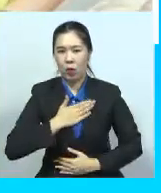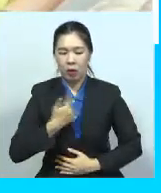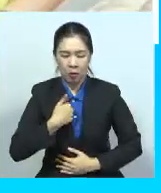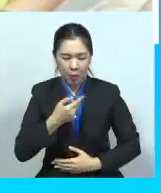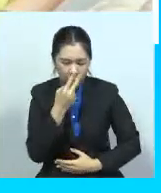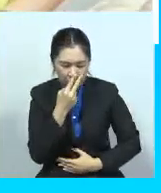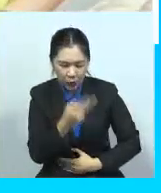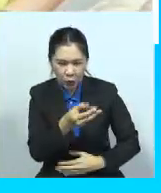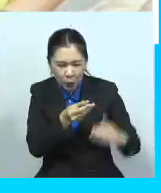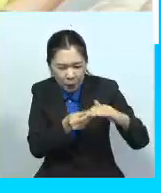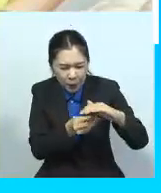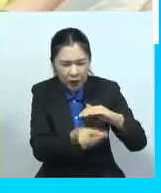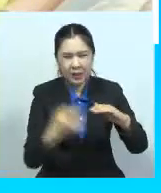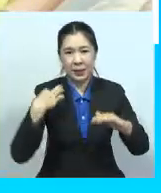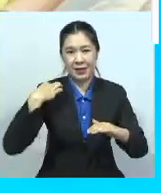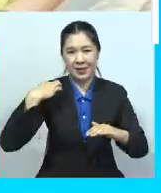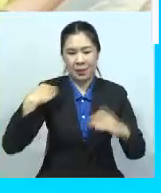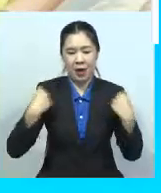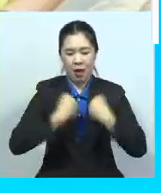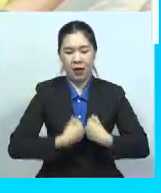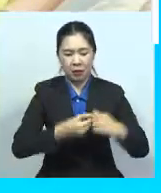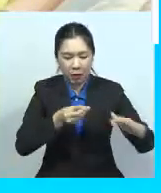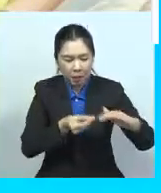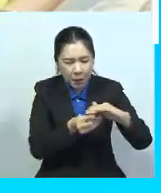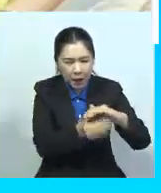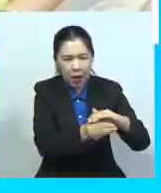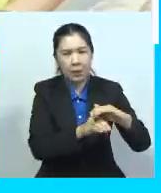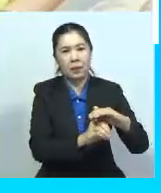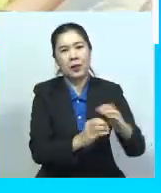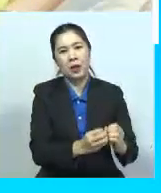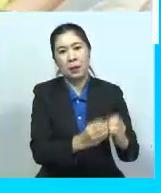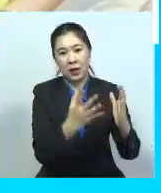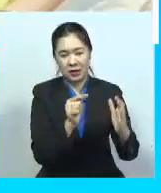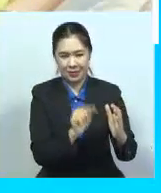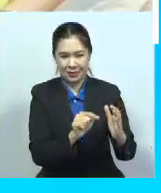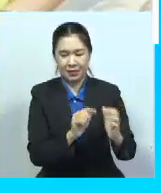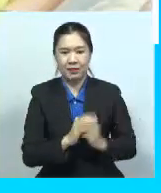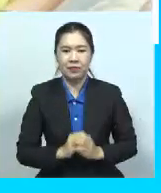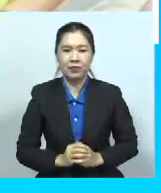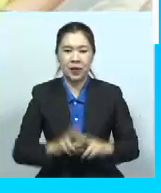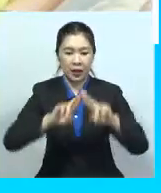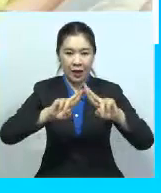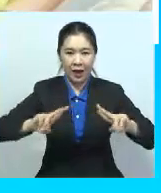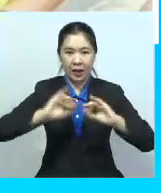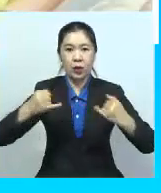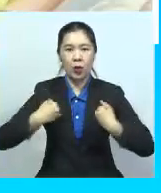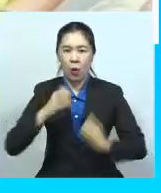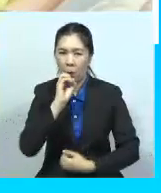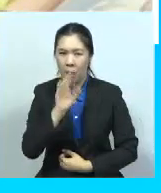จอนะคะซุกซ่อนอยู่ในเสื้อผ้าที่อยู่ภายในร้านค้าค่ะโดยระเบิดนี้นะคะเจ้าของร้านบอกว่